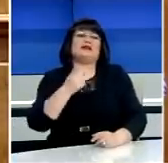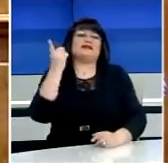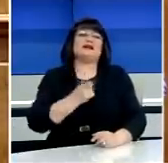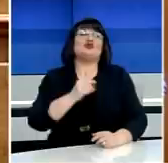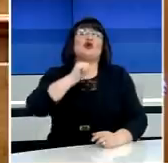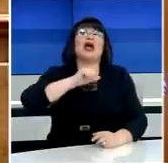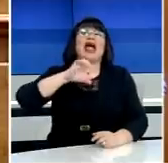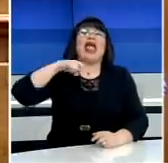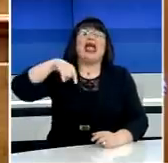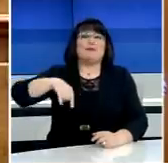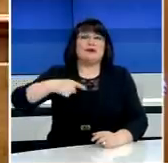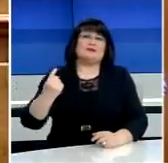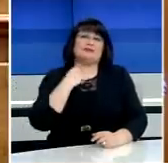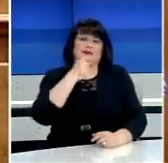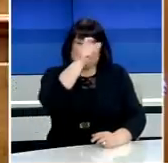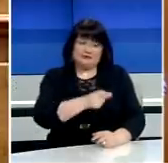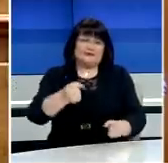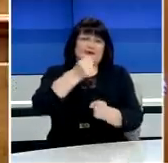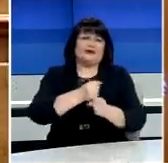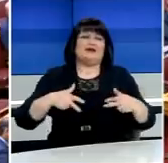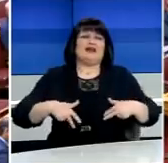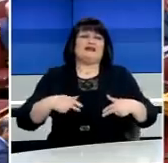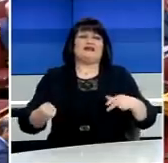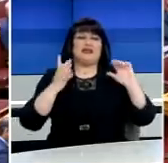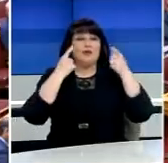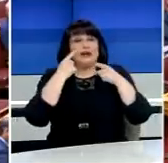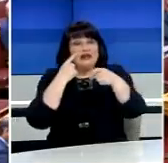του ΑΕΠ της. Εσείς κυβερνάγατε τότε